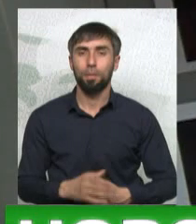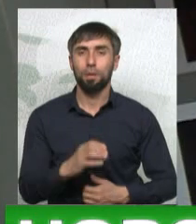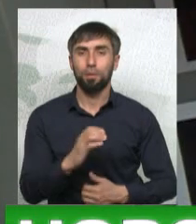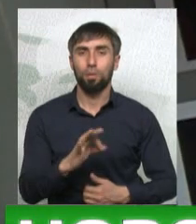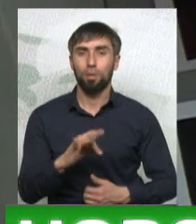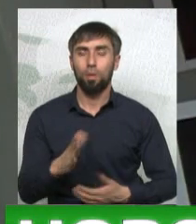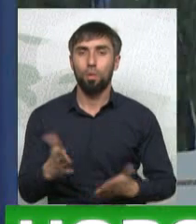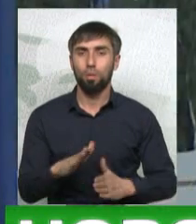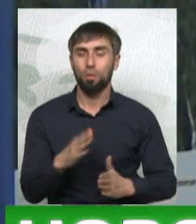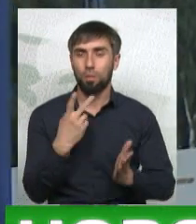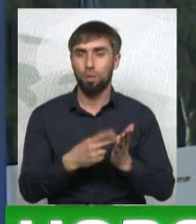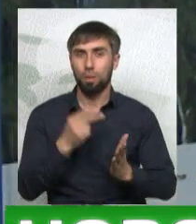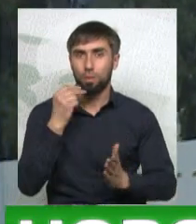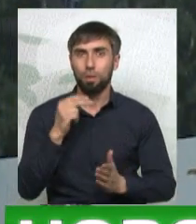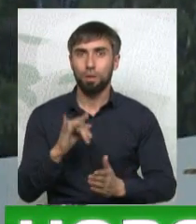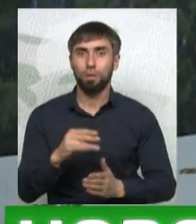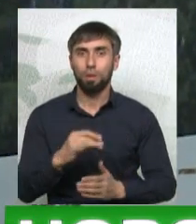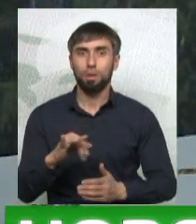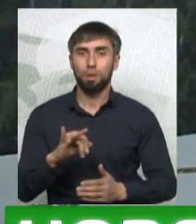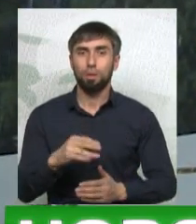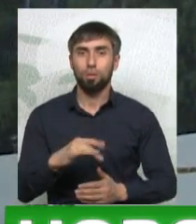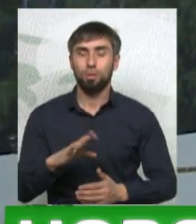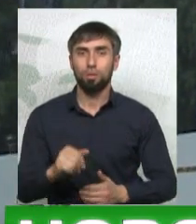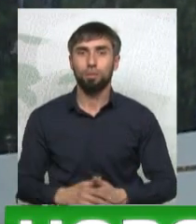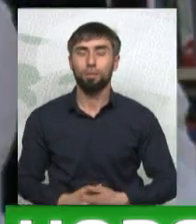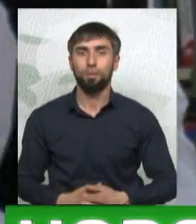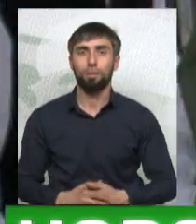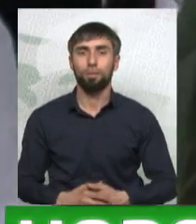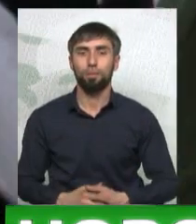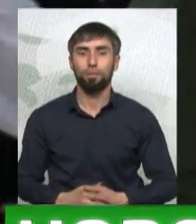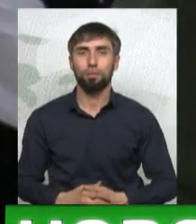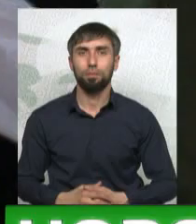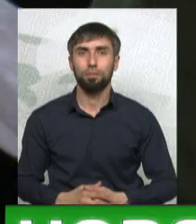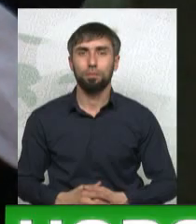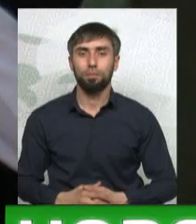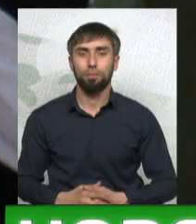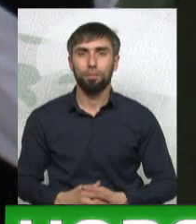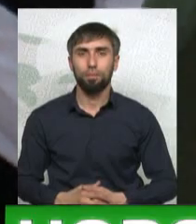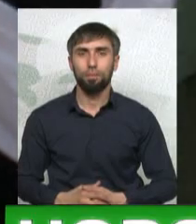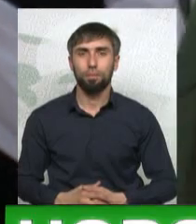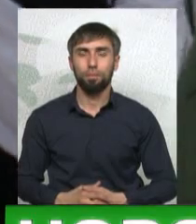Асканов остается образцом мужества, чести и достоинства. Зарема Евлоева, Магомед Досхоев, Новости 24.